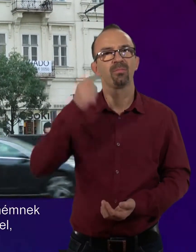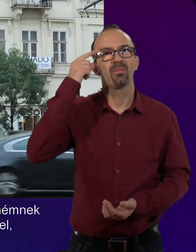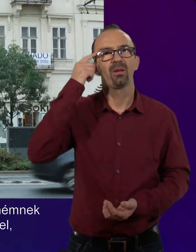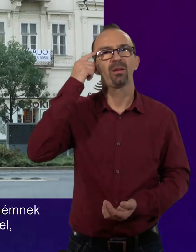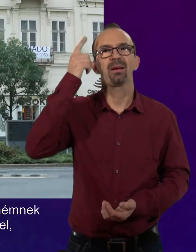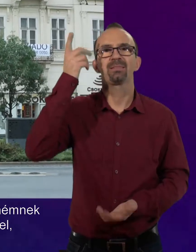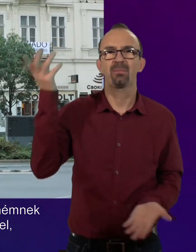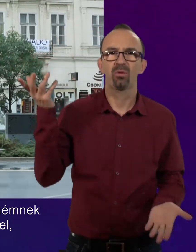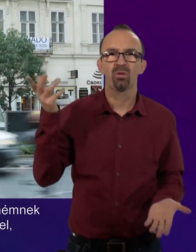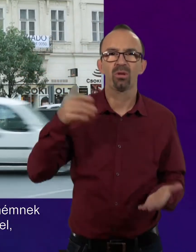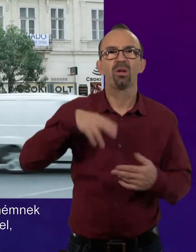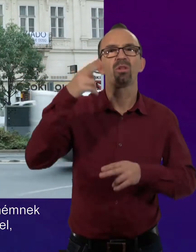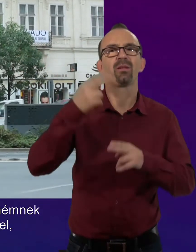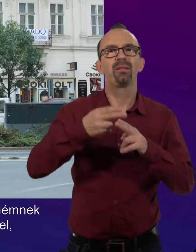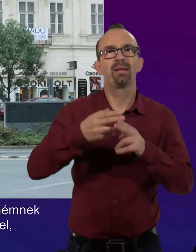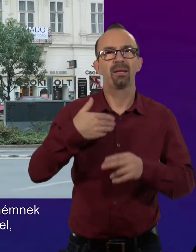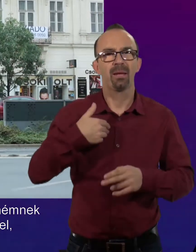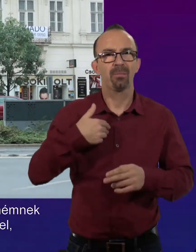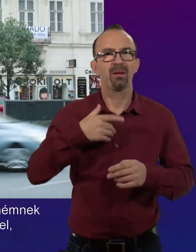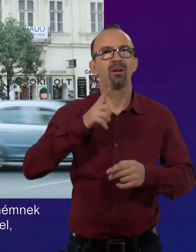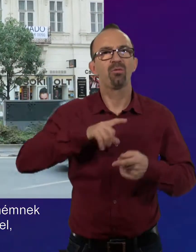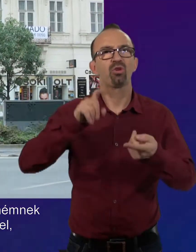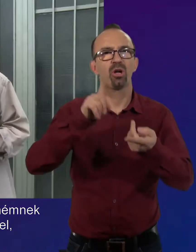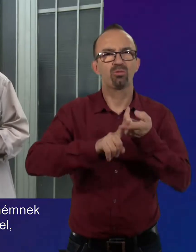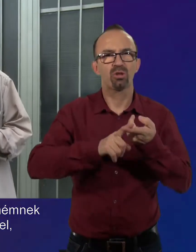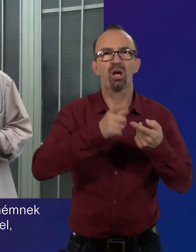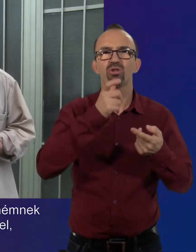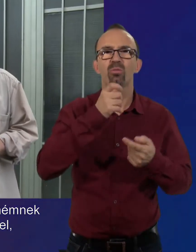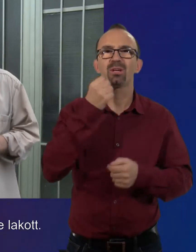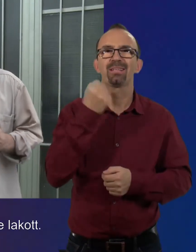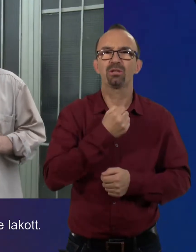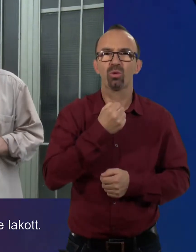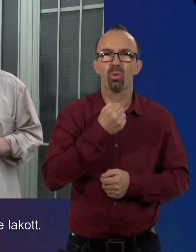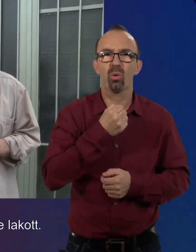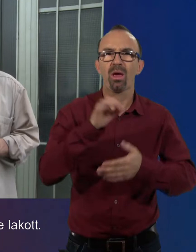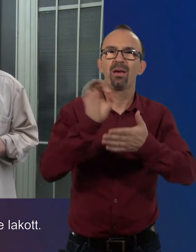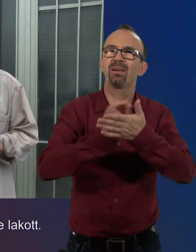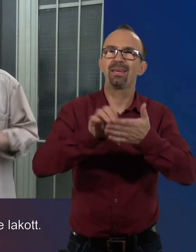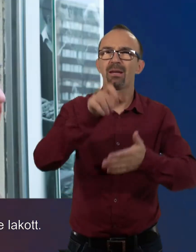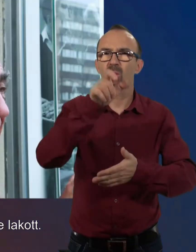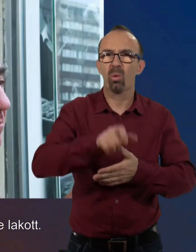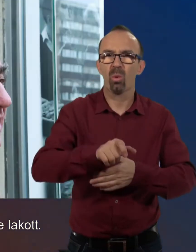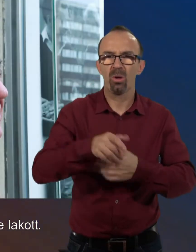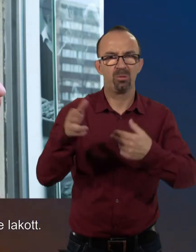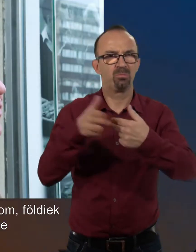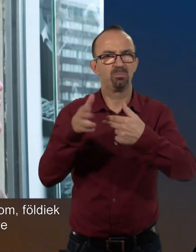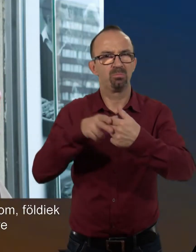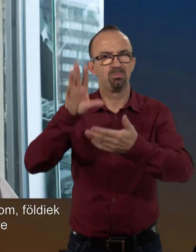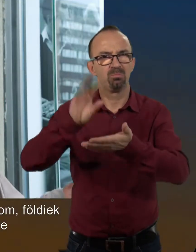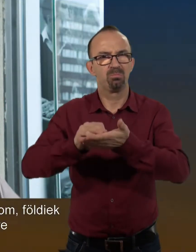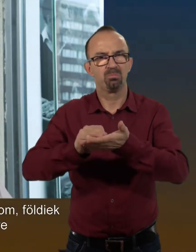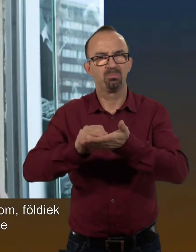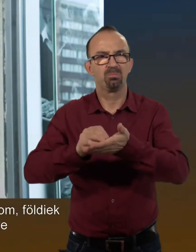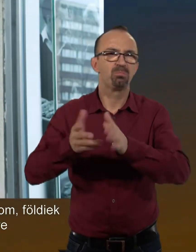Eszembe jutott az, hogy egy nagynénémnek kapcsolata volt Szomori Dezsővel, a nagyszerű íróval, akit nem messze lakott,